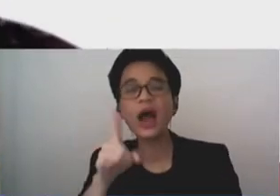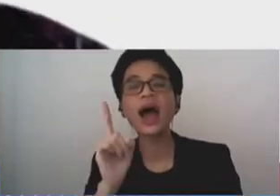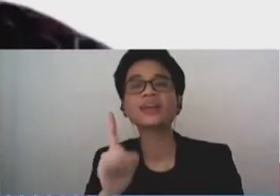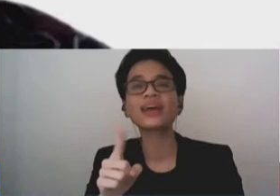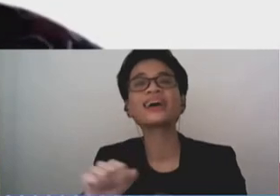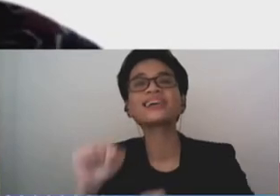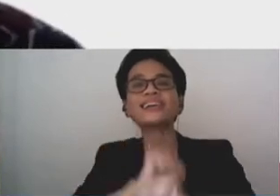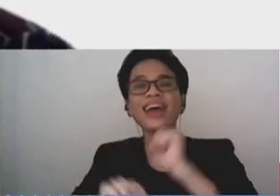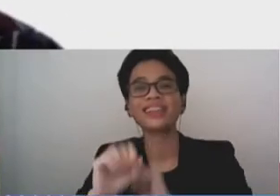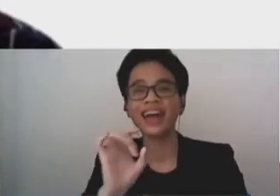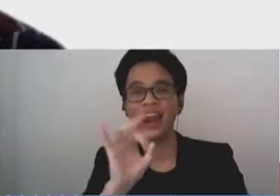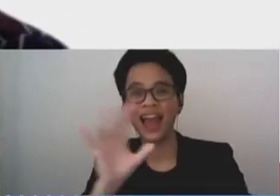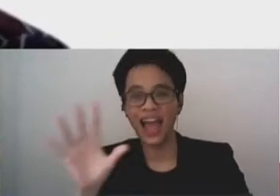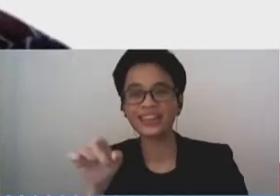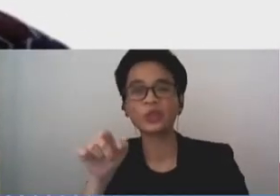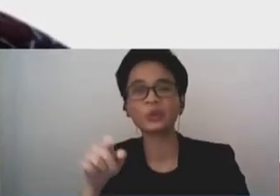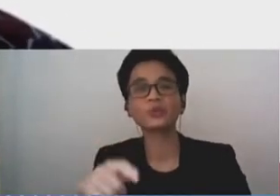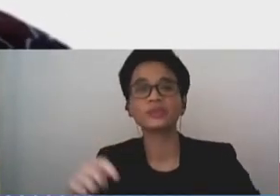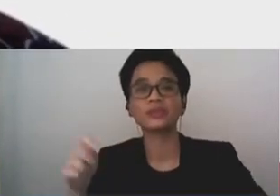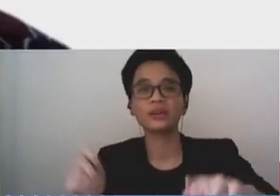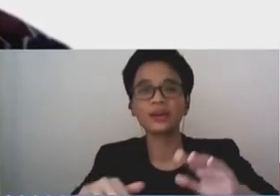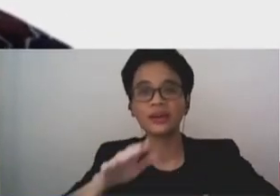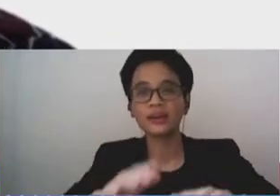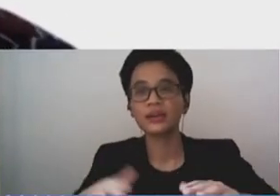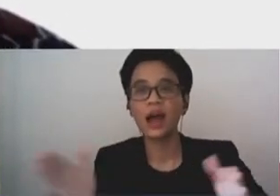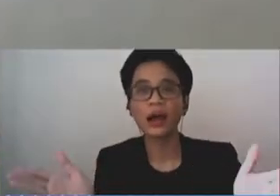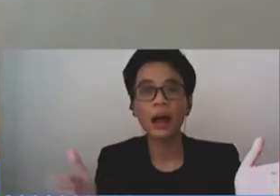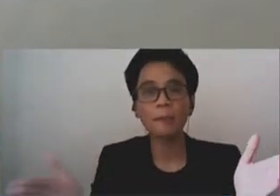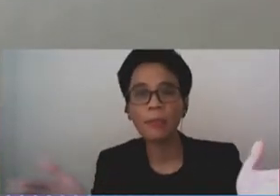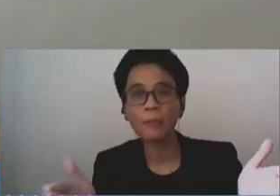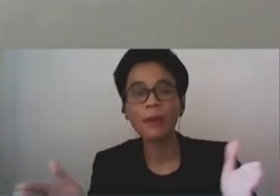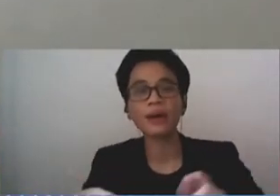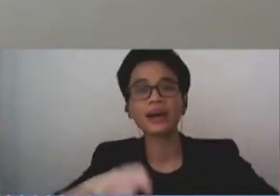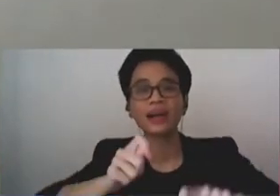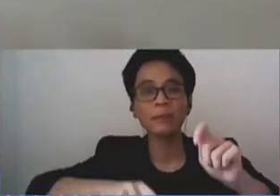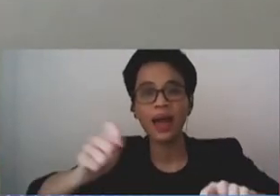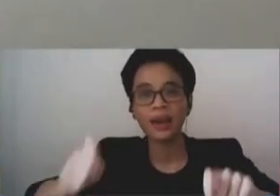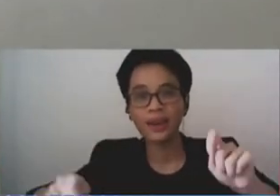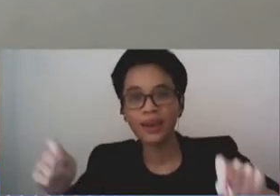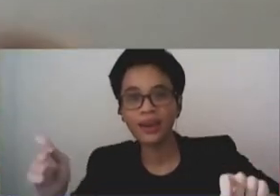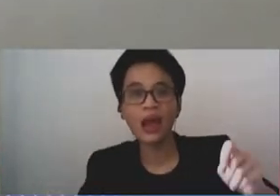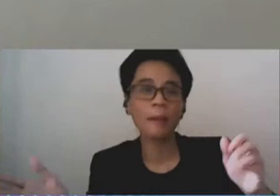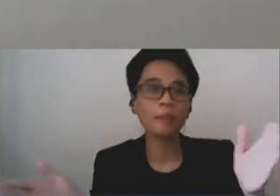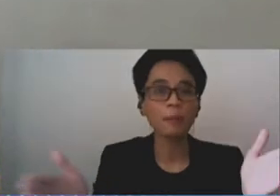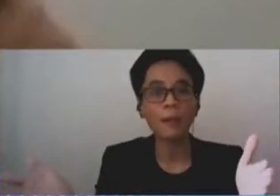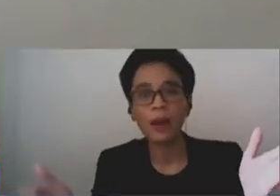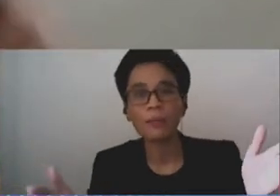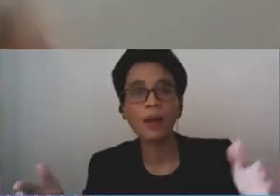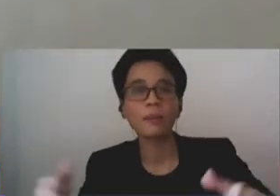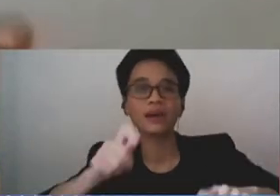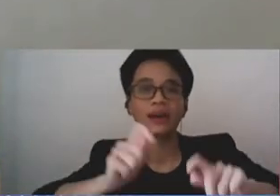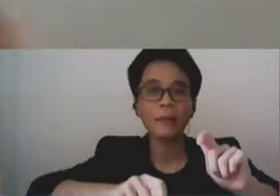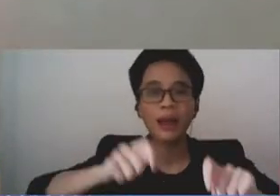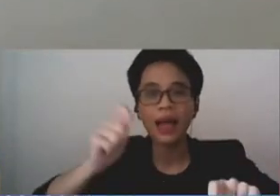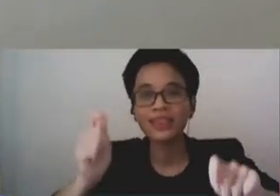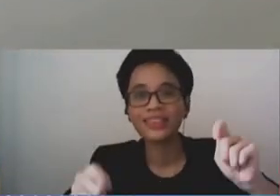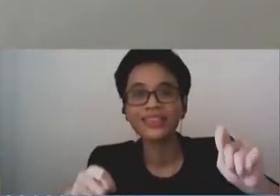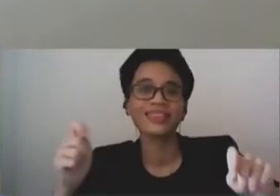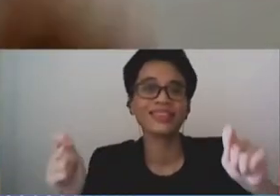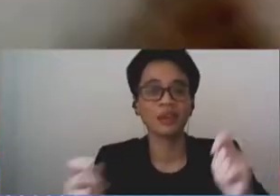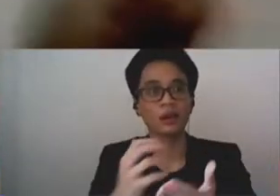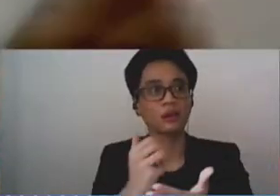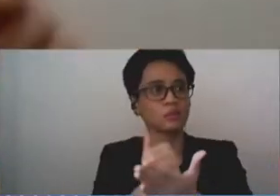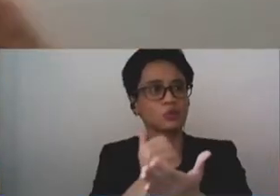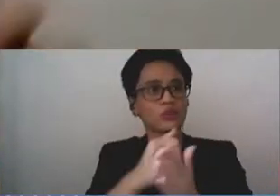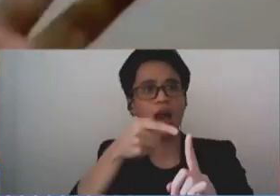sekolah kan di Jogja Green School. Itu, nah ada gamelan. Jadi saya ikutkan, meskipun dia belum bisa ya untuk nada